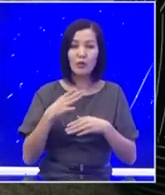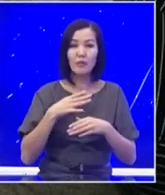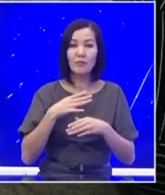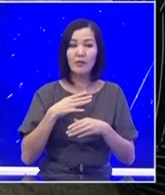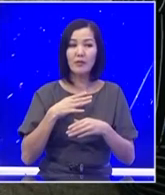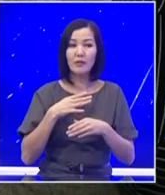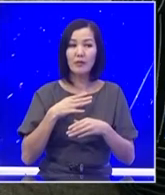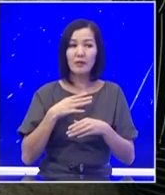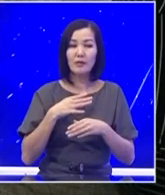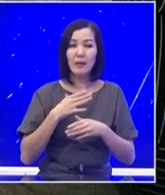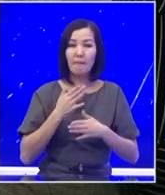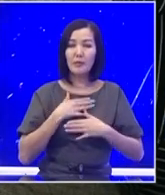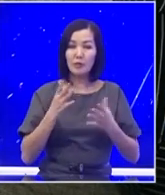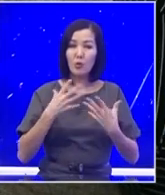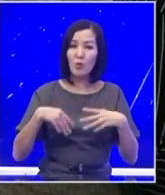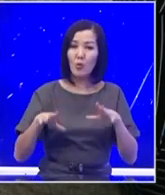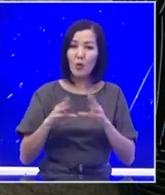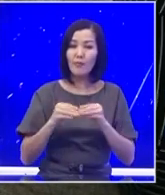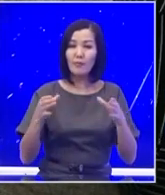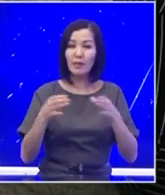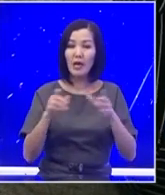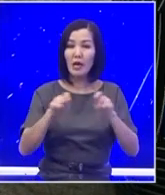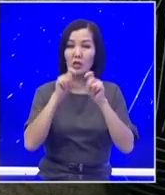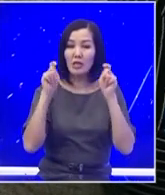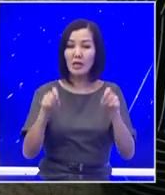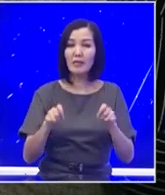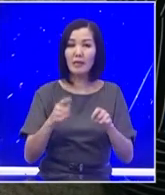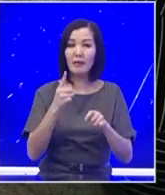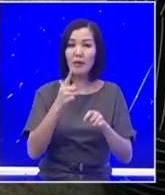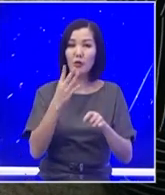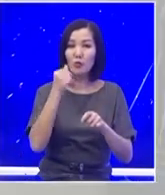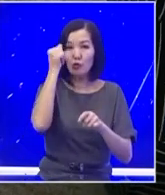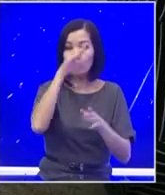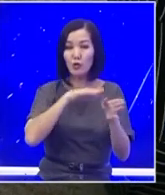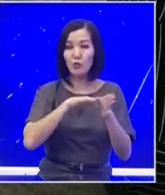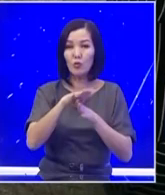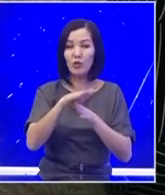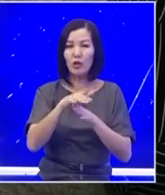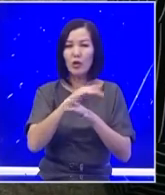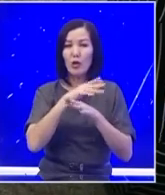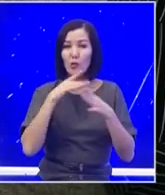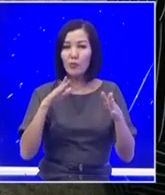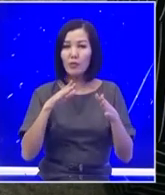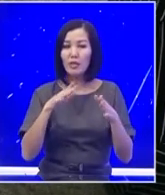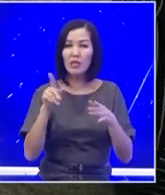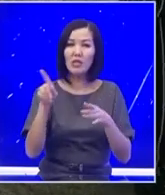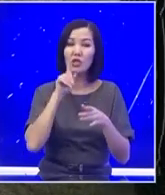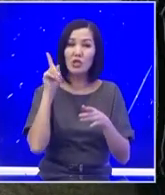Көзден біздің қоғам ашылғанына биыл мартта, 1 мартта 4 жыл болады. Бізге көптеген